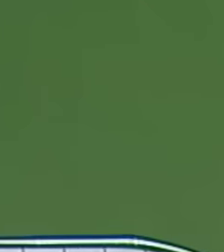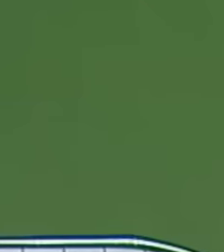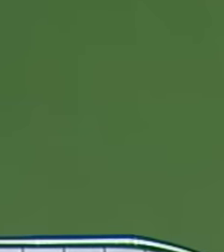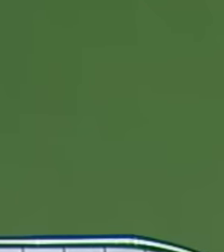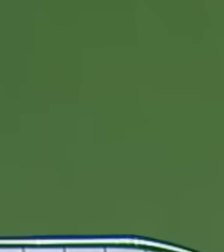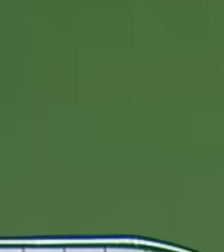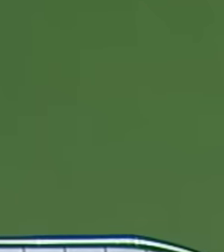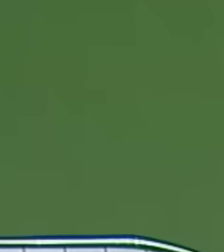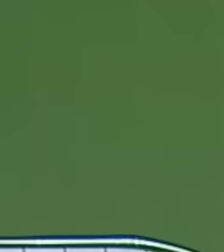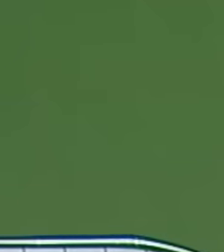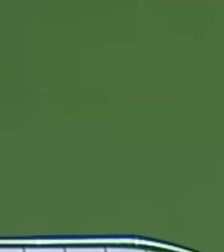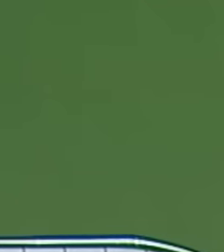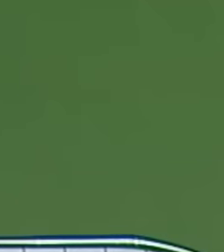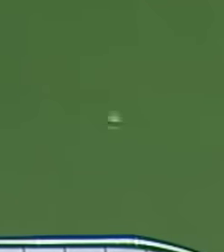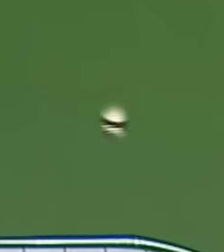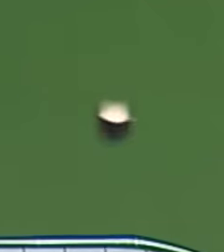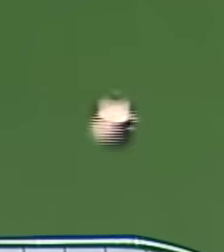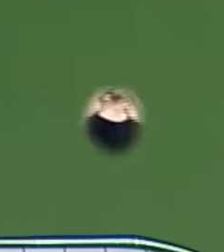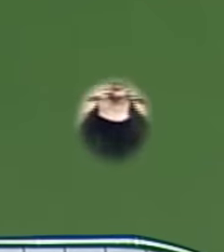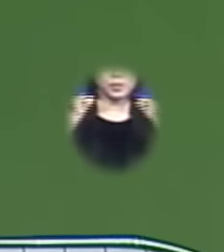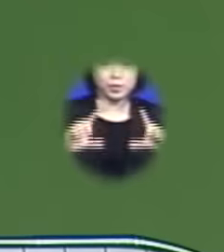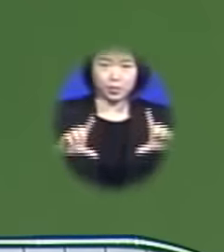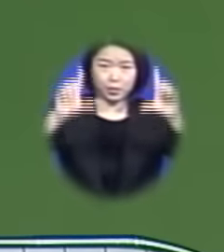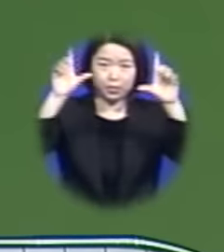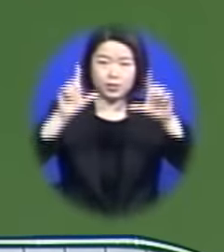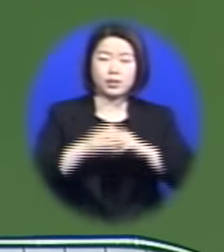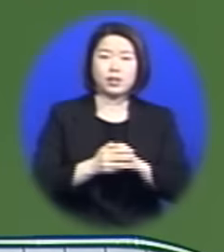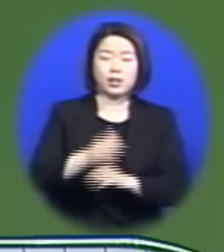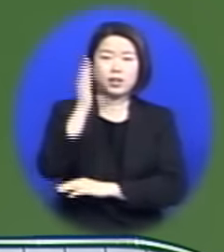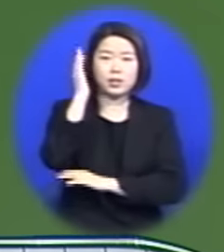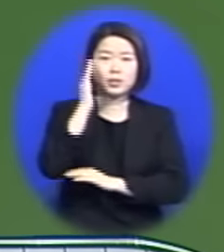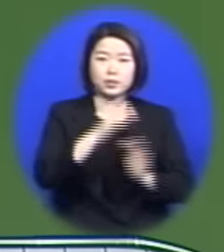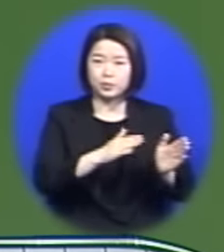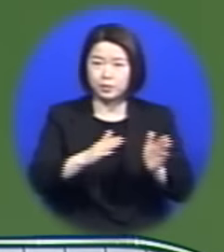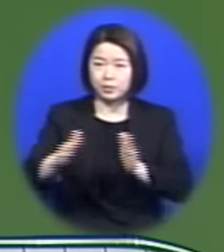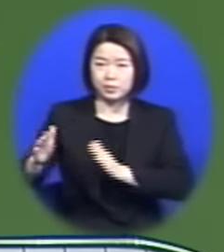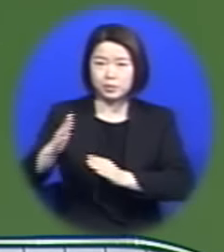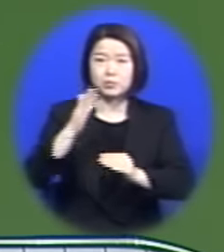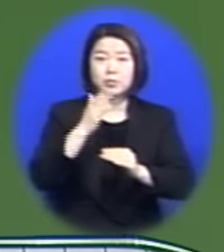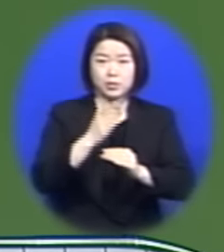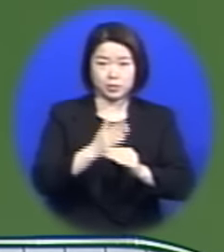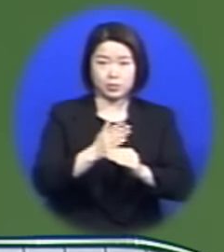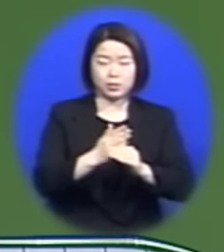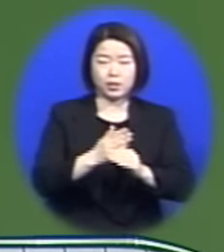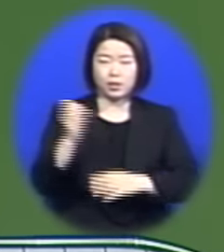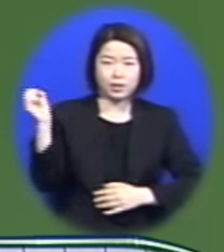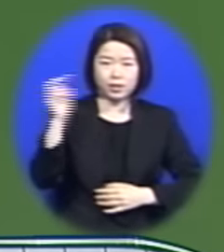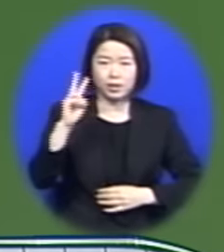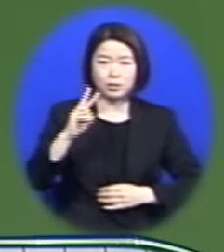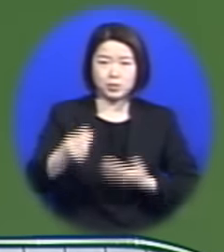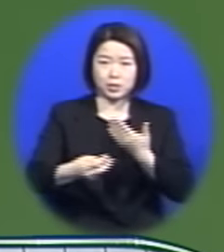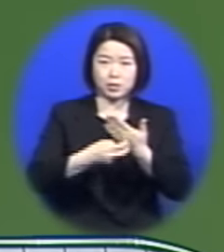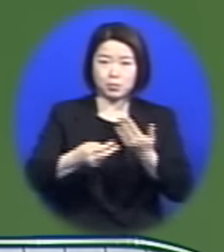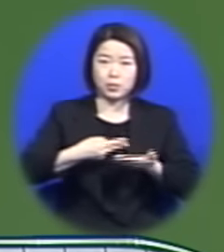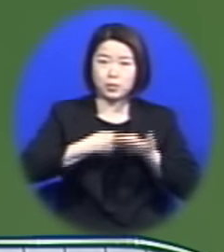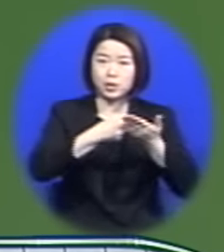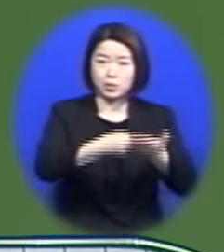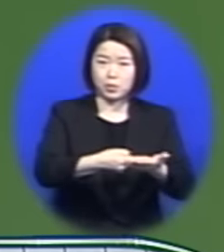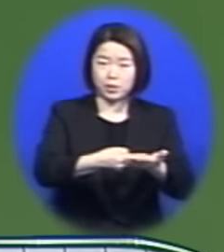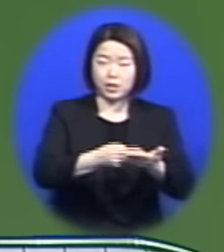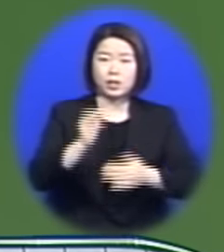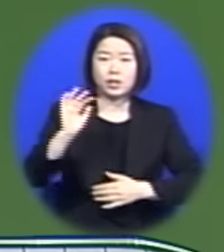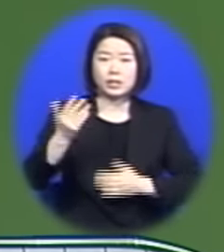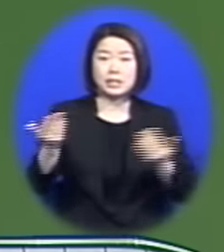아 두 주 전 토요일에 설교 준비를 마무리하다가 짝기 입원을 해야 되는 일이